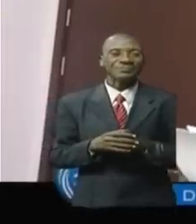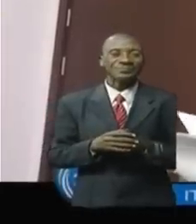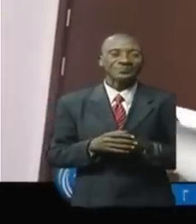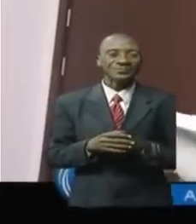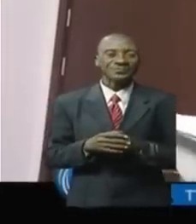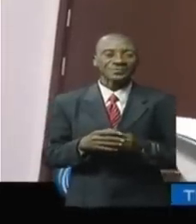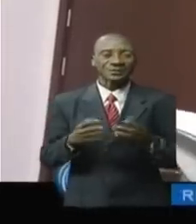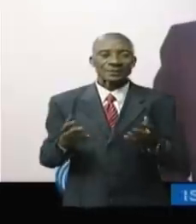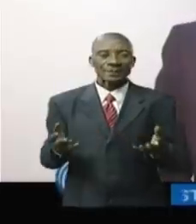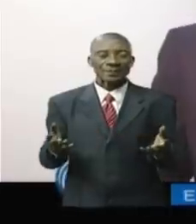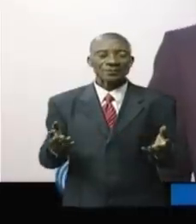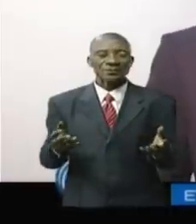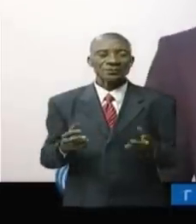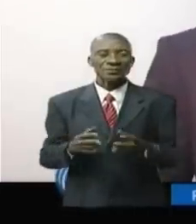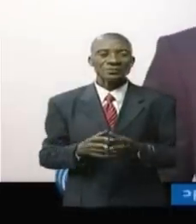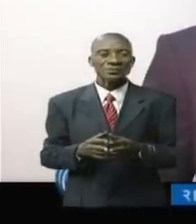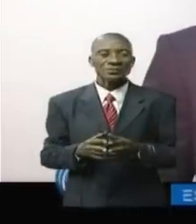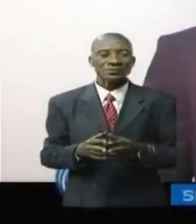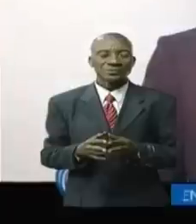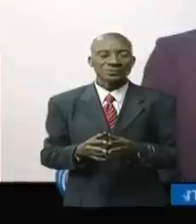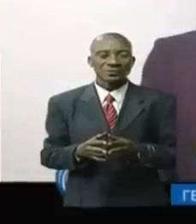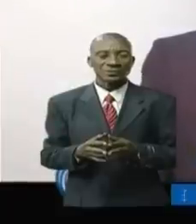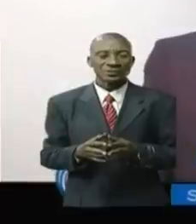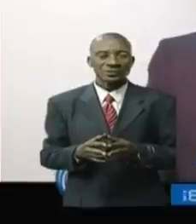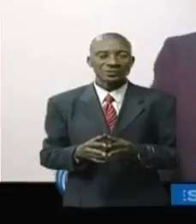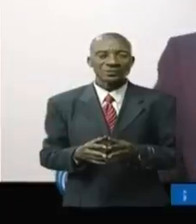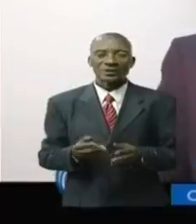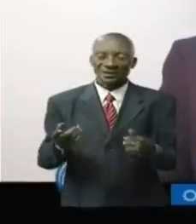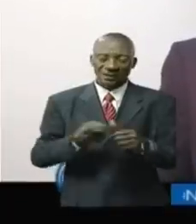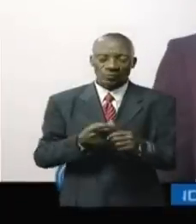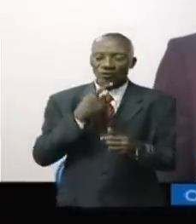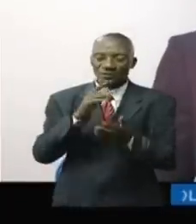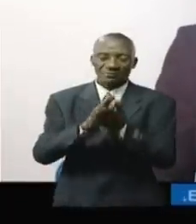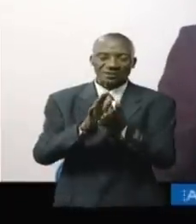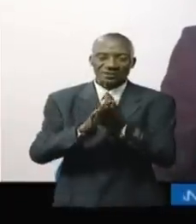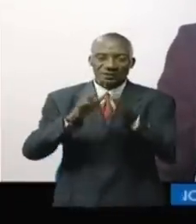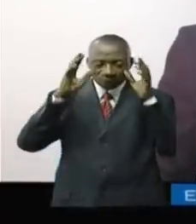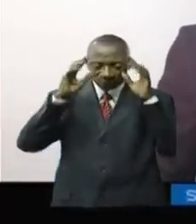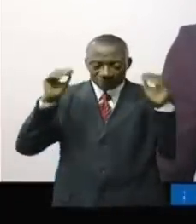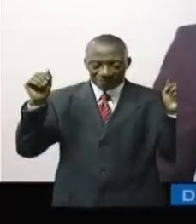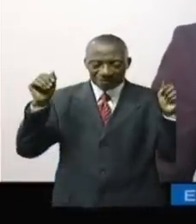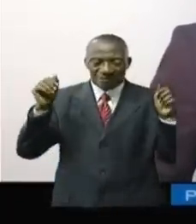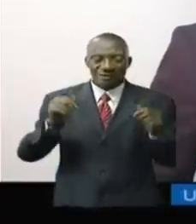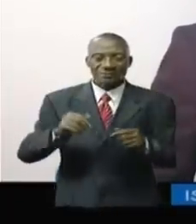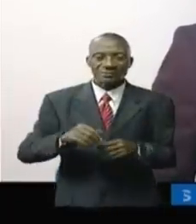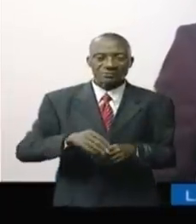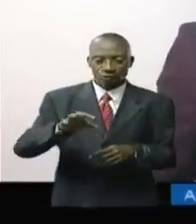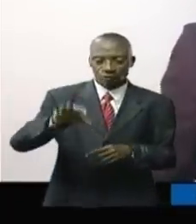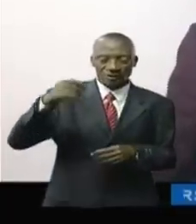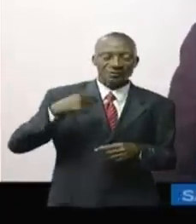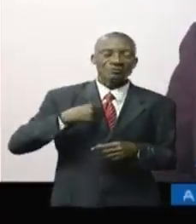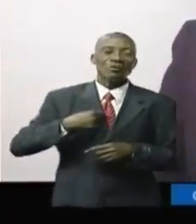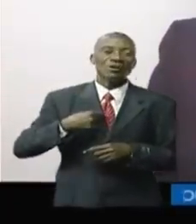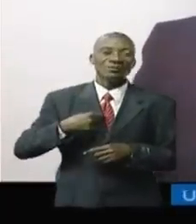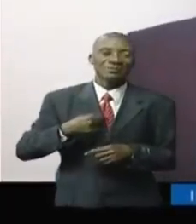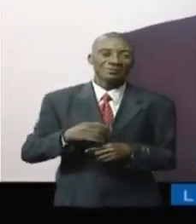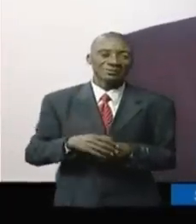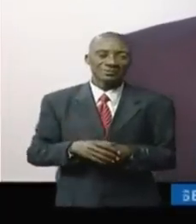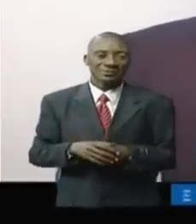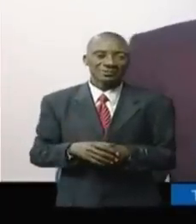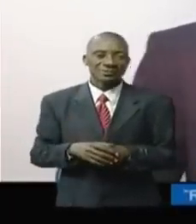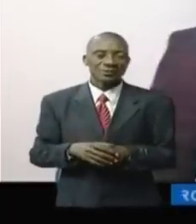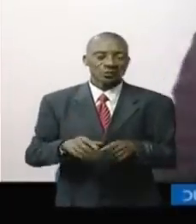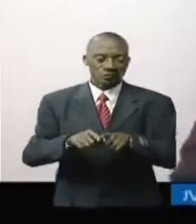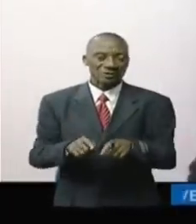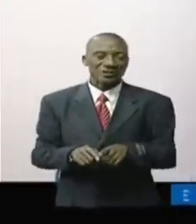date du 9 juin dernier. Premièrement, je remercie d'abord le chef de l'État d'avoir porté son choix chez ma modeste personne. Et je remercie